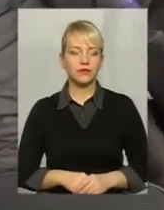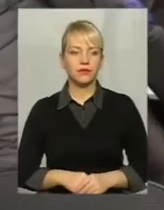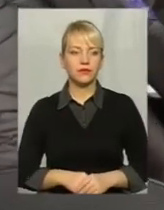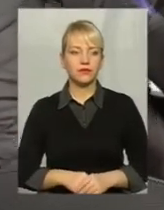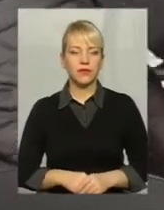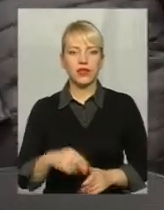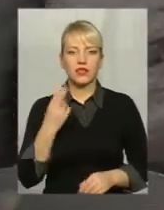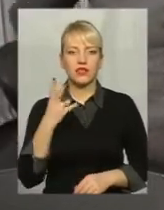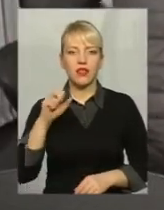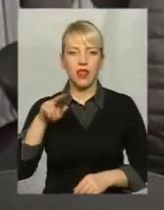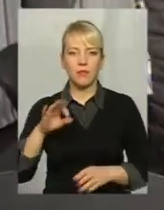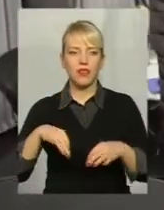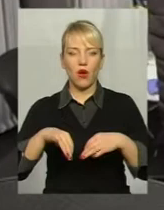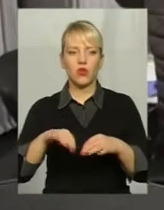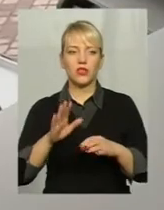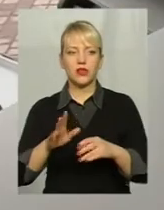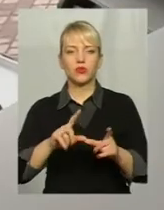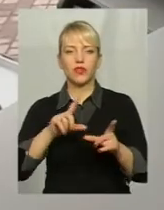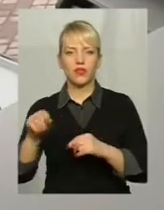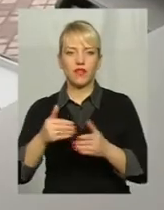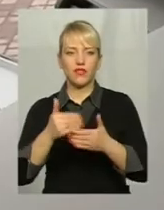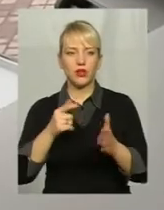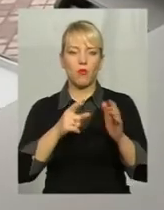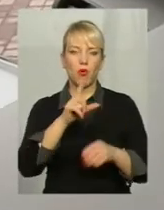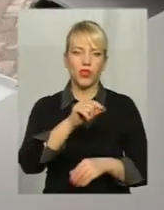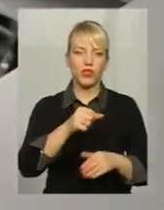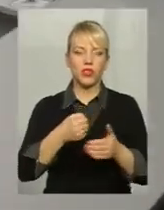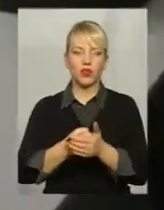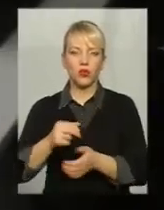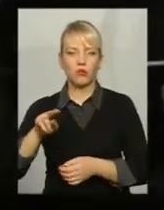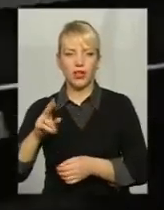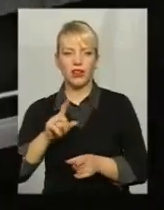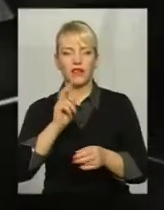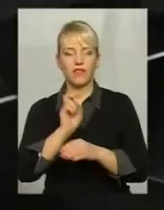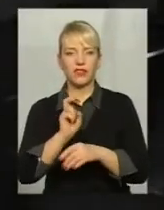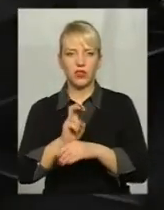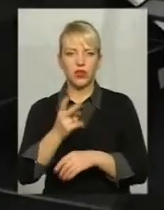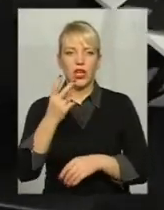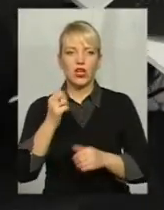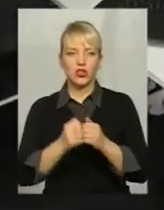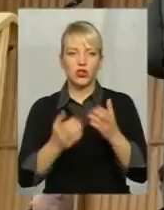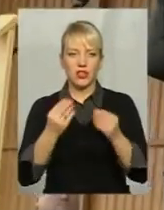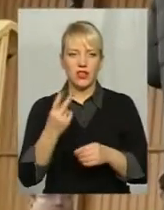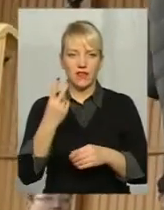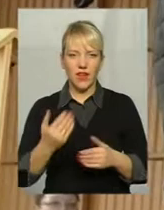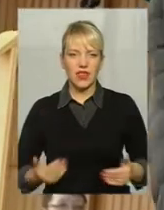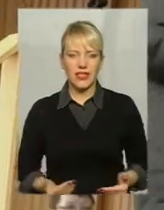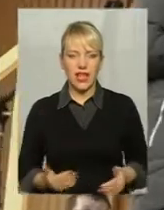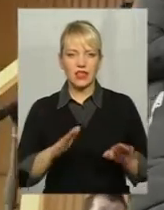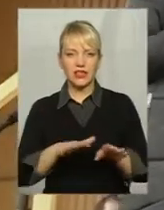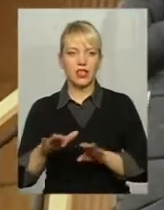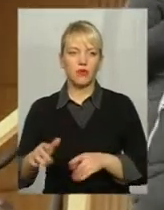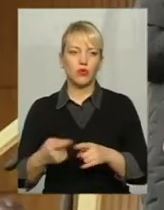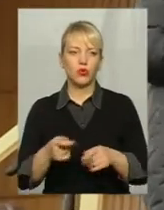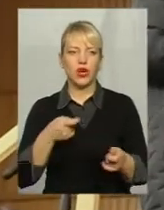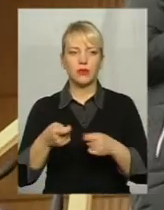ЦНАП на колесах виїжджатиме від понеділка до п'ятниці Та відвідуватиме щодня два населених пункти Адміністратори зі Славути пройшли